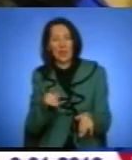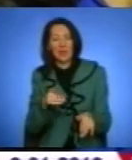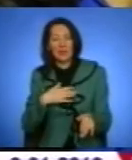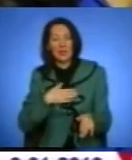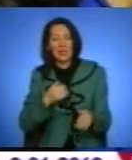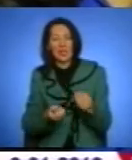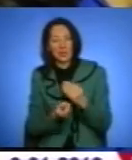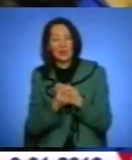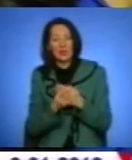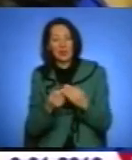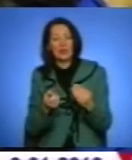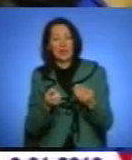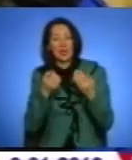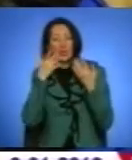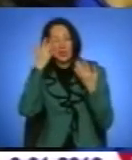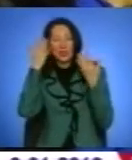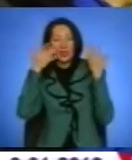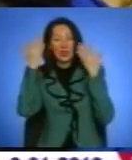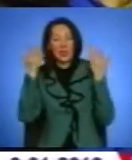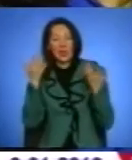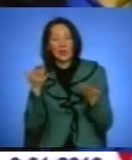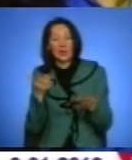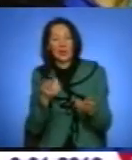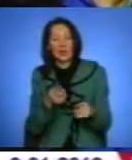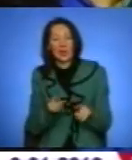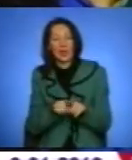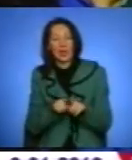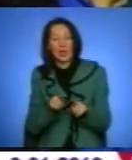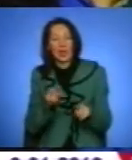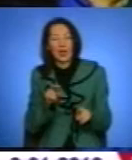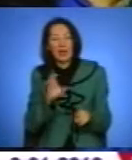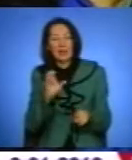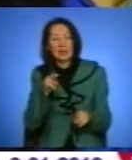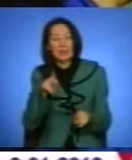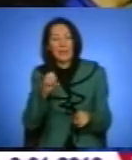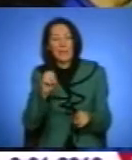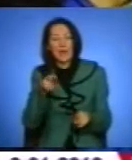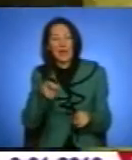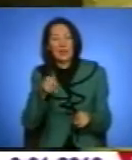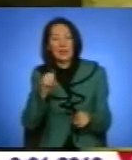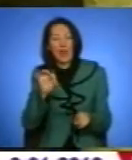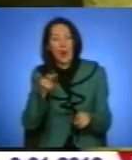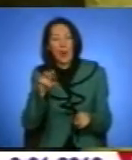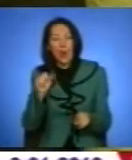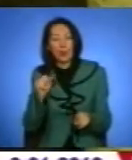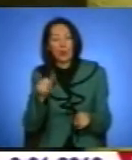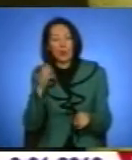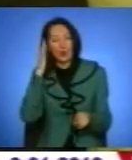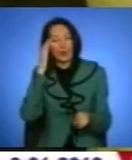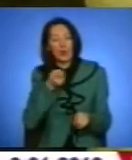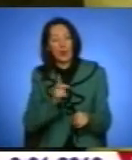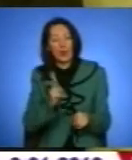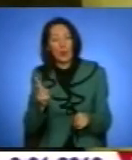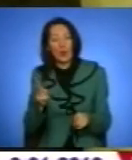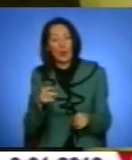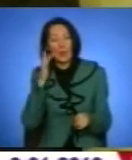ідея. Он назвал это «река жизни». Это как бы спелеолог, в голове у которого мысли в виде человечков. Он их